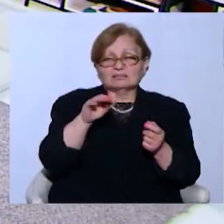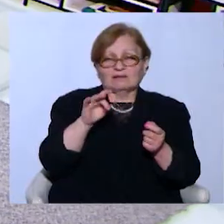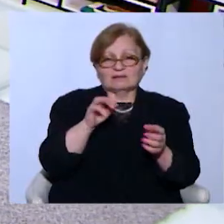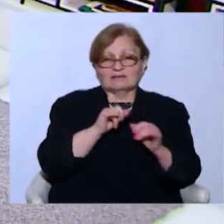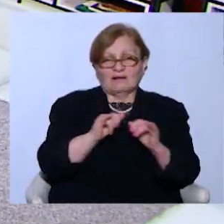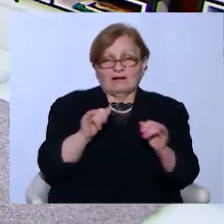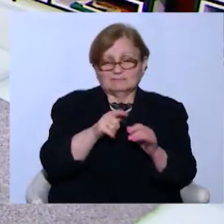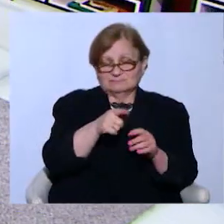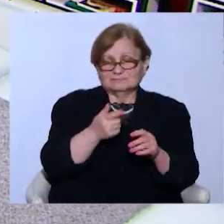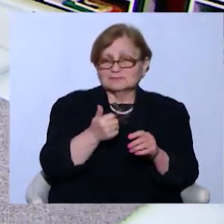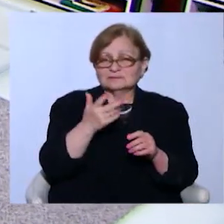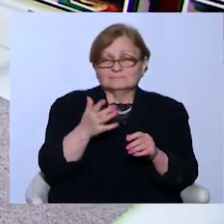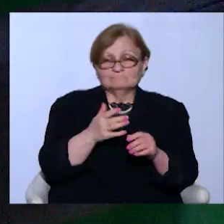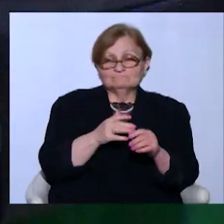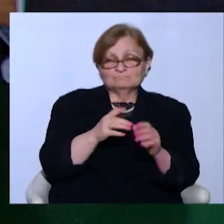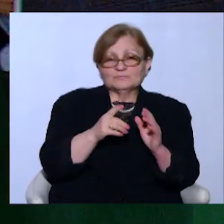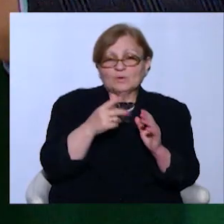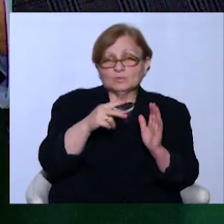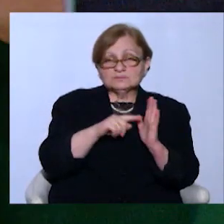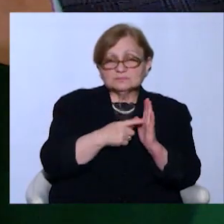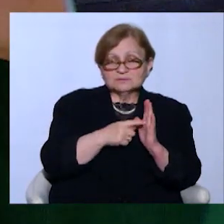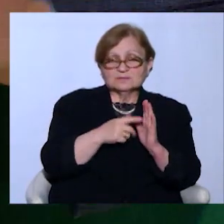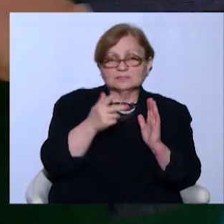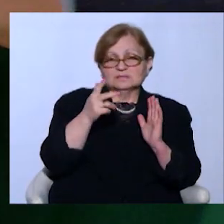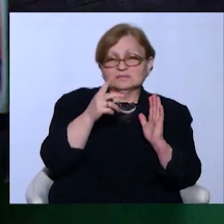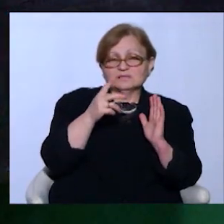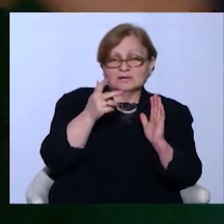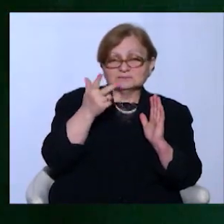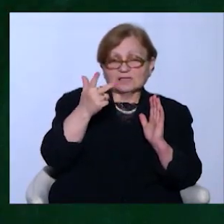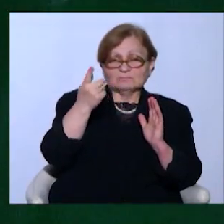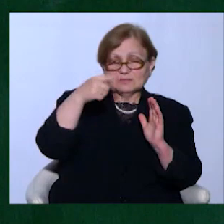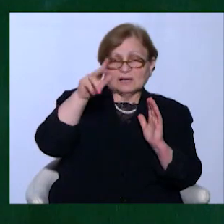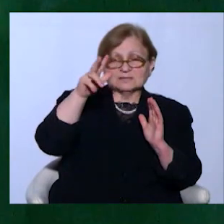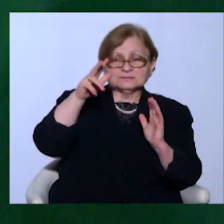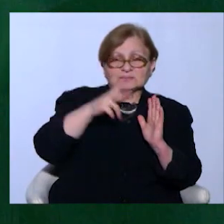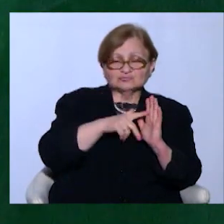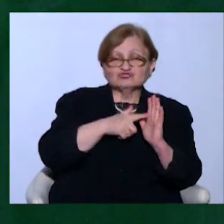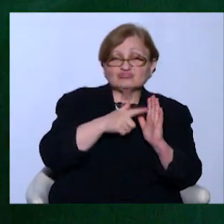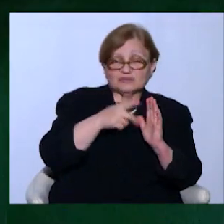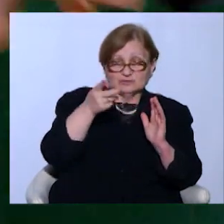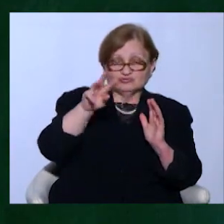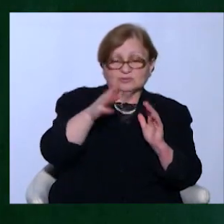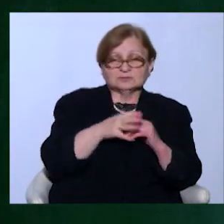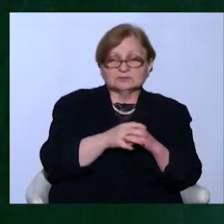შემდეგ. 20 გამრავლებული 3 ხარისხად 7.